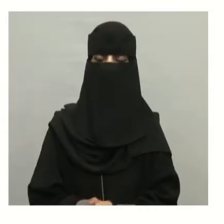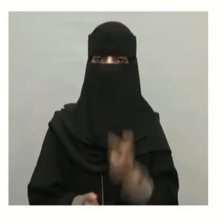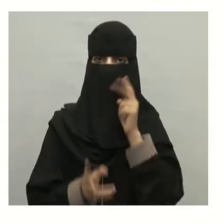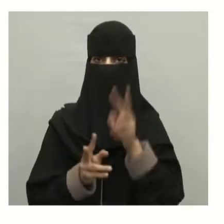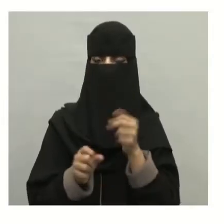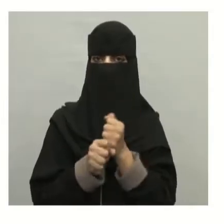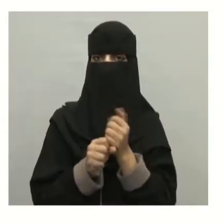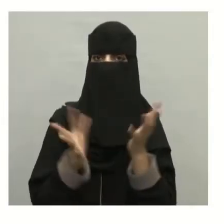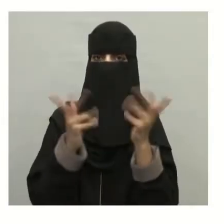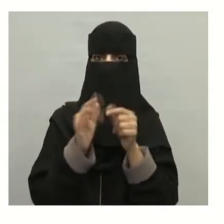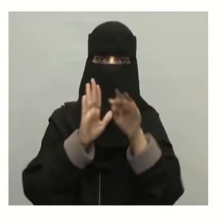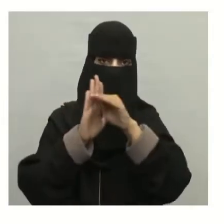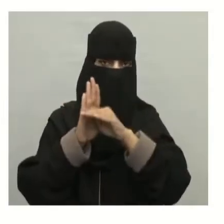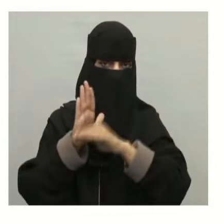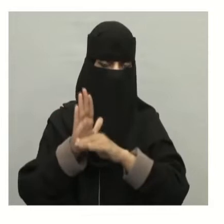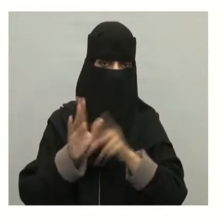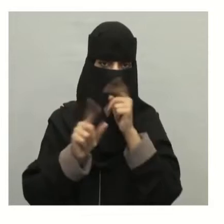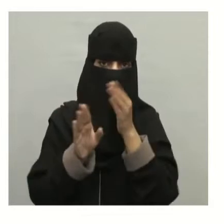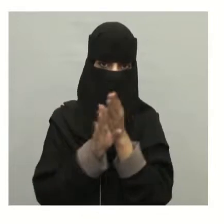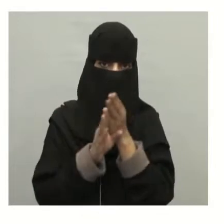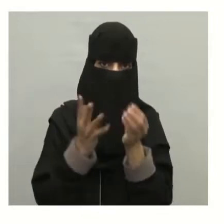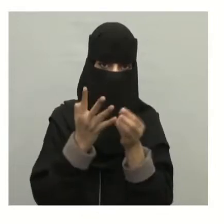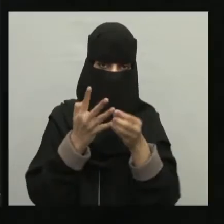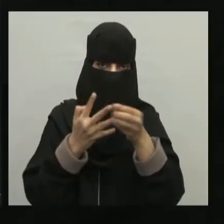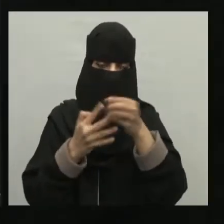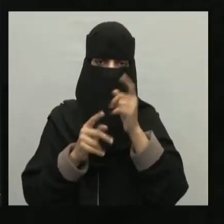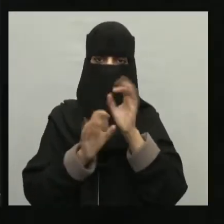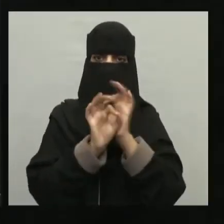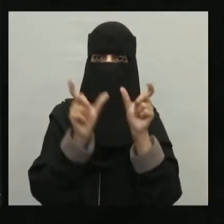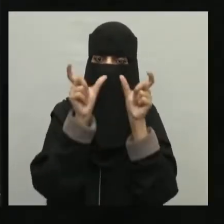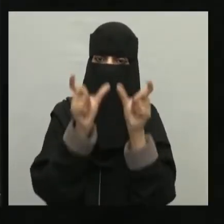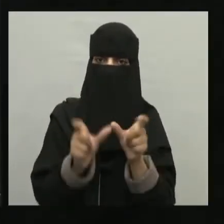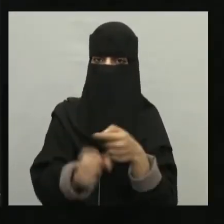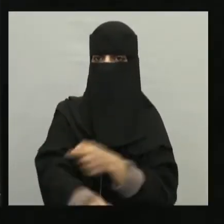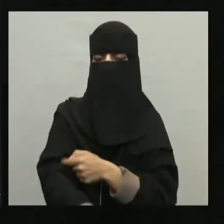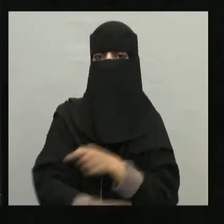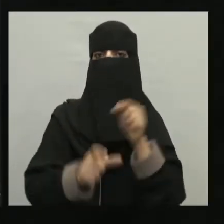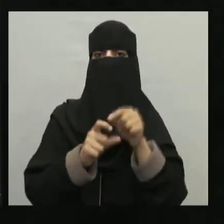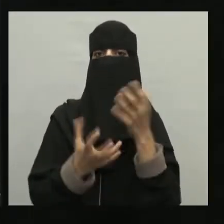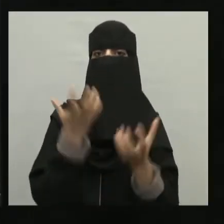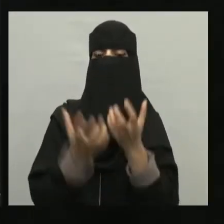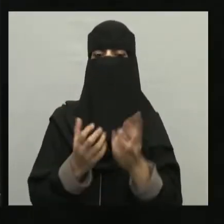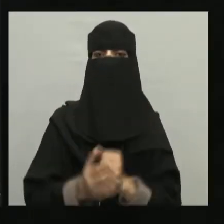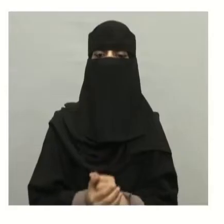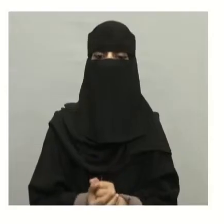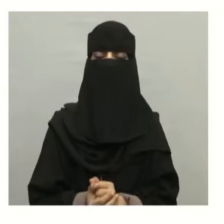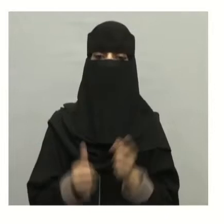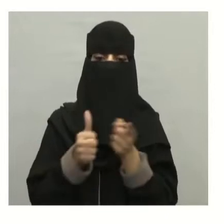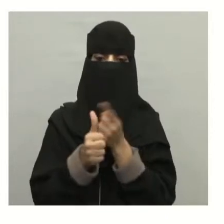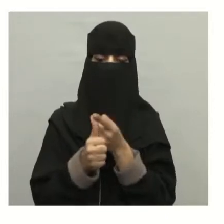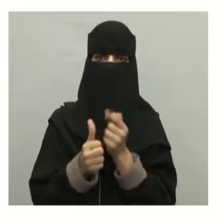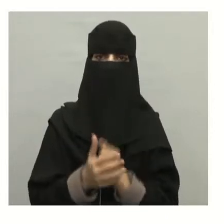لدينا العديد من النقاط نتبعها لمعرفة طرق الوقاية الصحية داخل المطبخ.